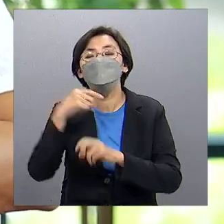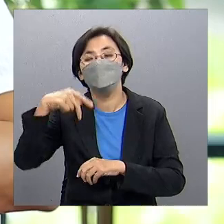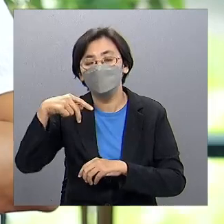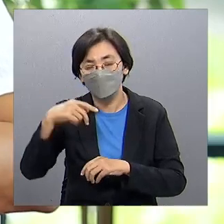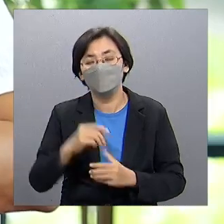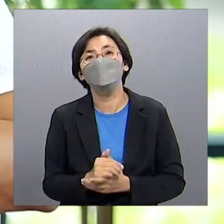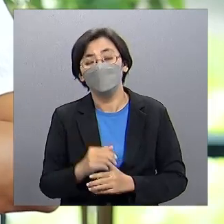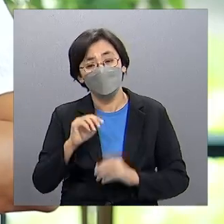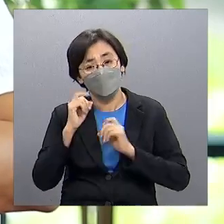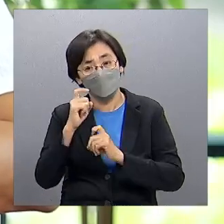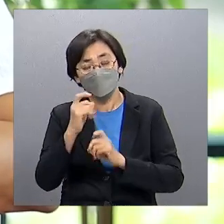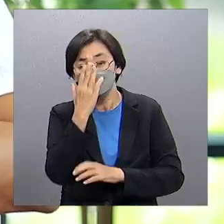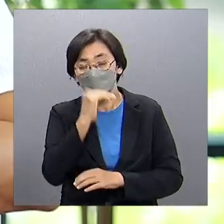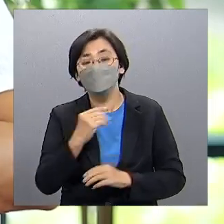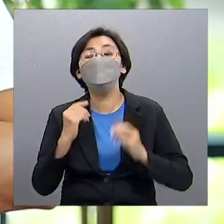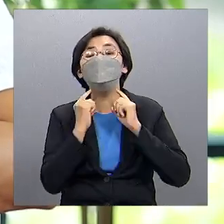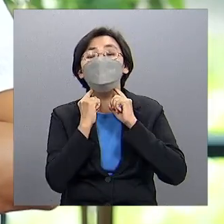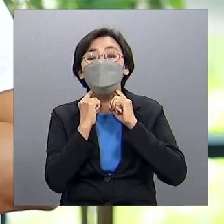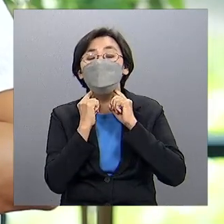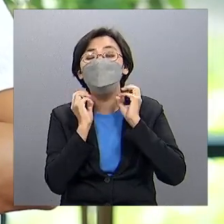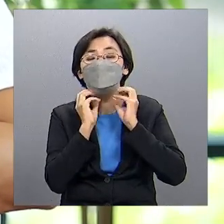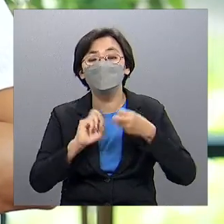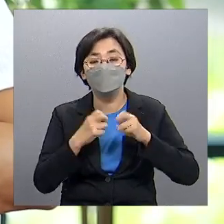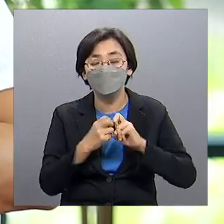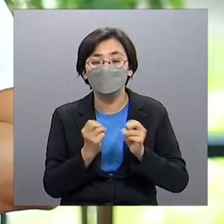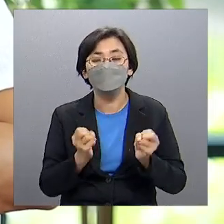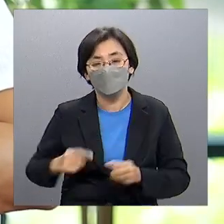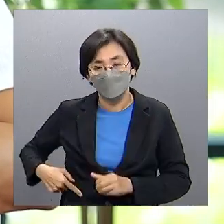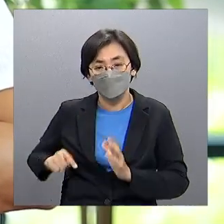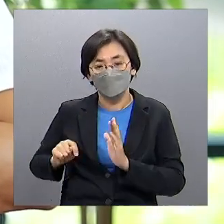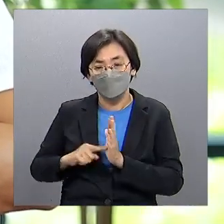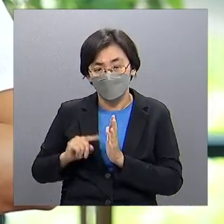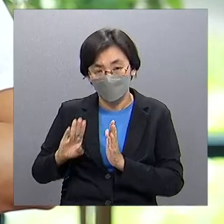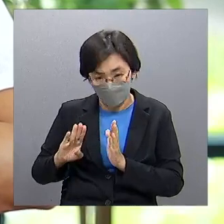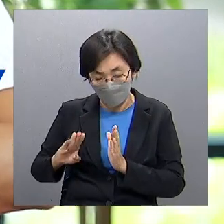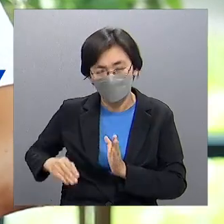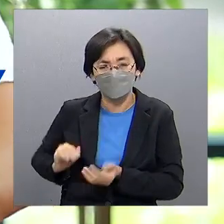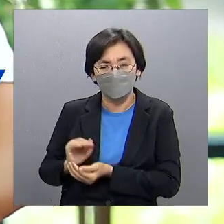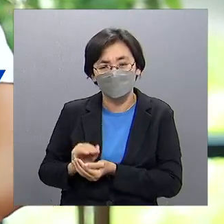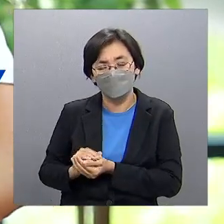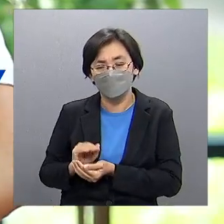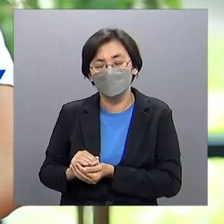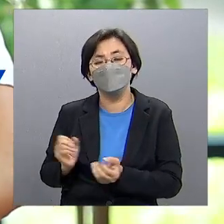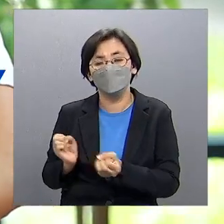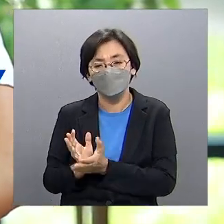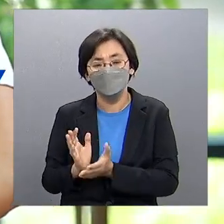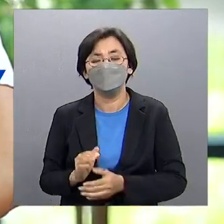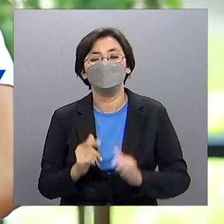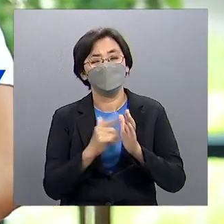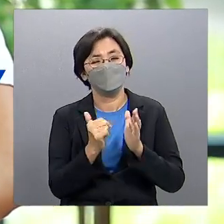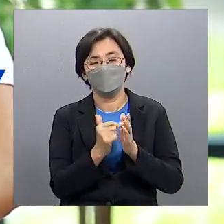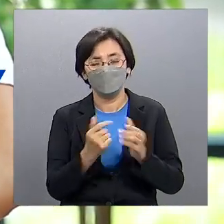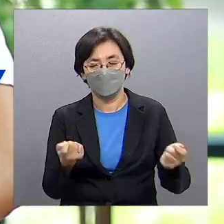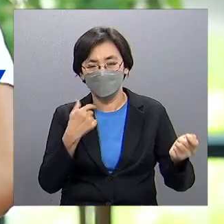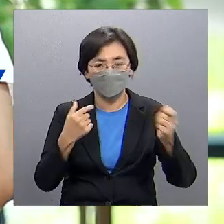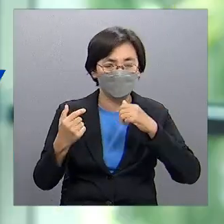ภาวะไทรอยด์เป็นพิษแล้วกินยาสมุนไพรเข้าไปเนี่ยจะมีผลต่อค่าตับได้เพราะนั้นยาบางชนิดก็อาจจะไม่สามารถใช้ร่วมกันได้ครับต้องปรึกษาแพทย์เ